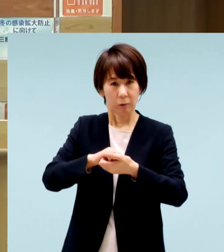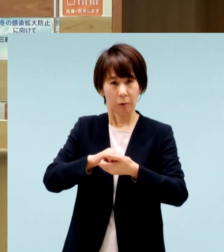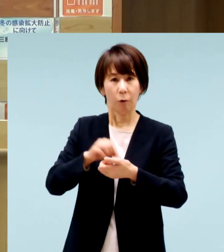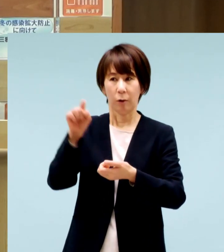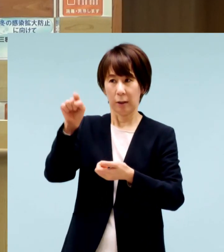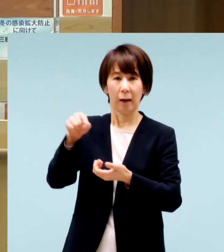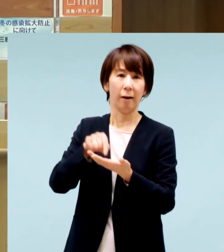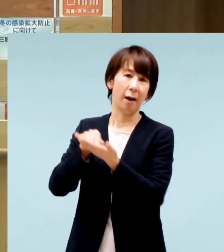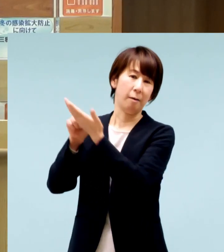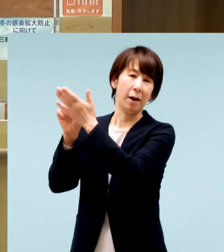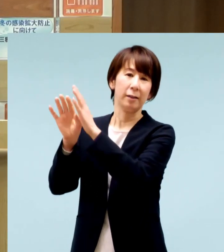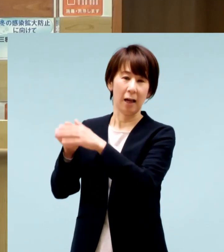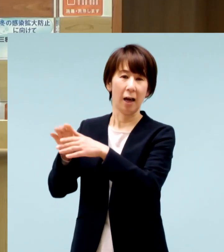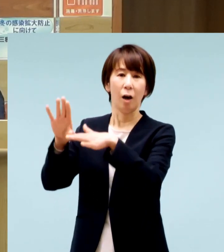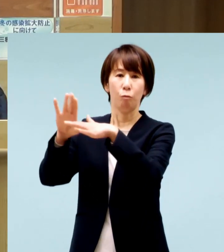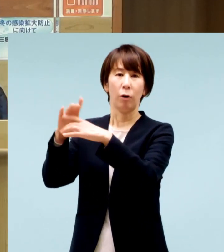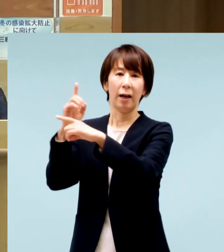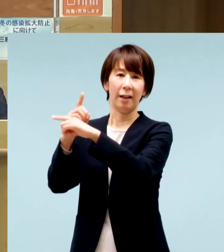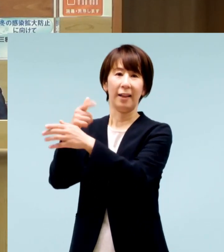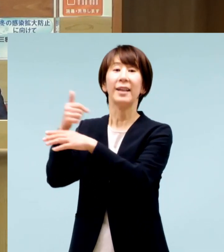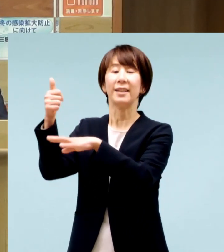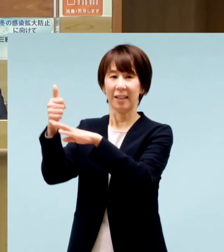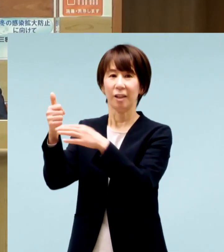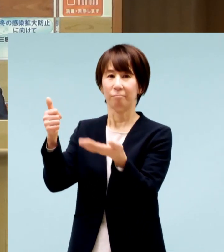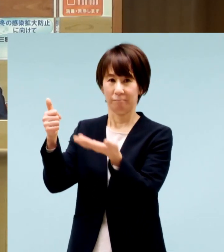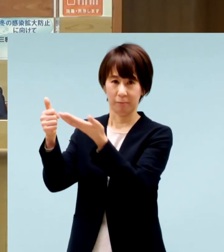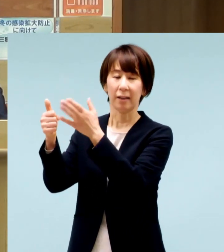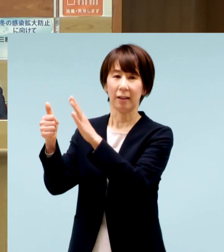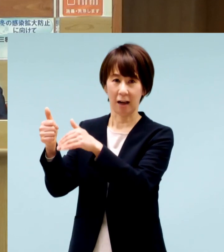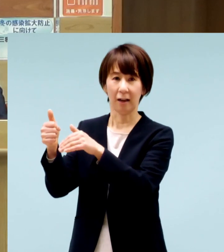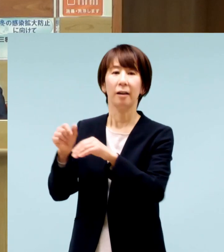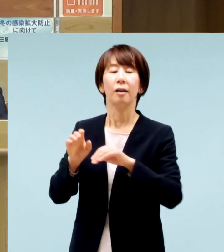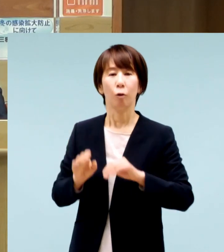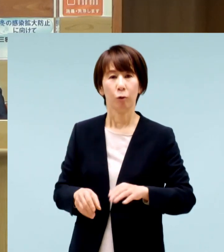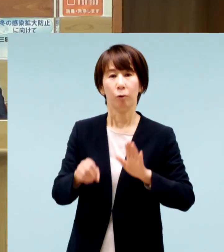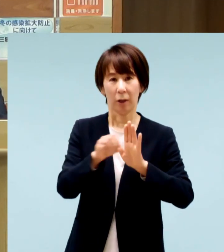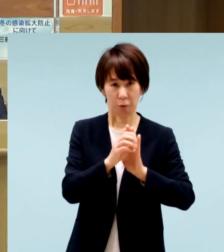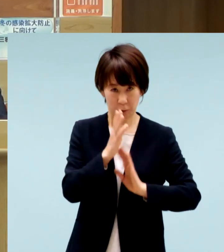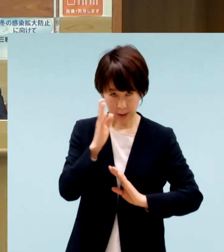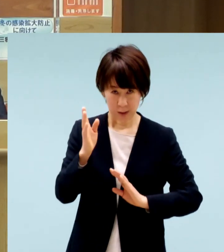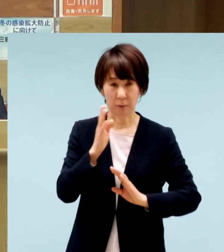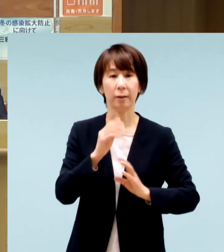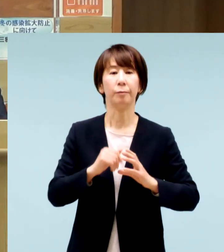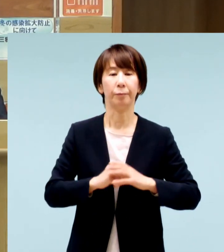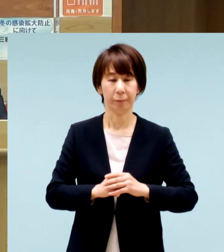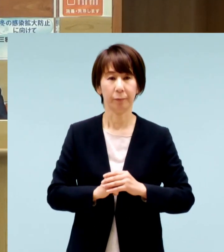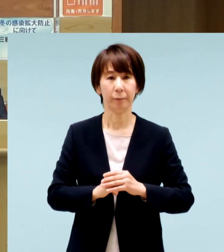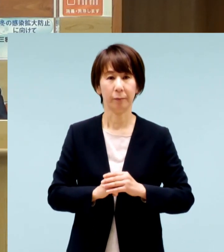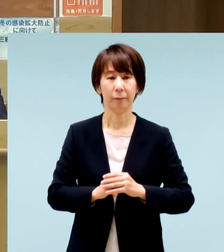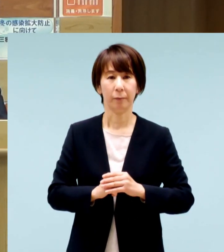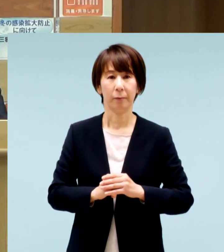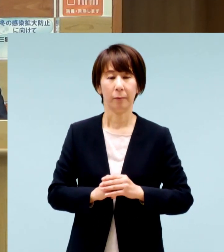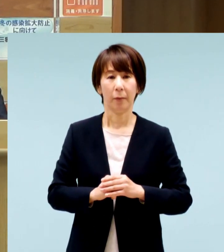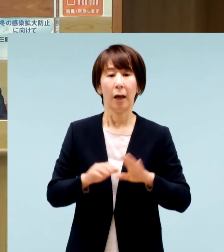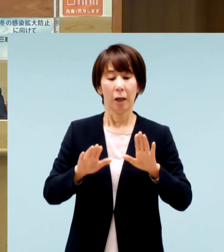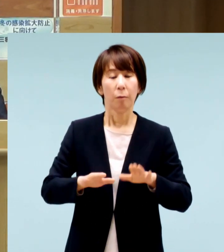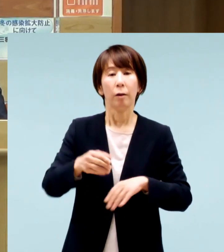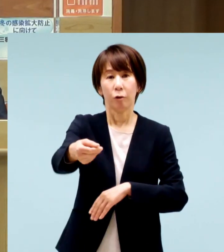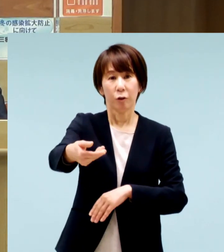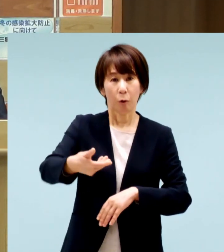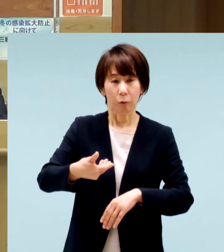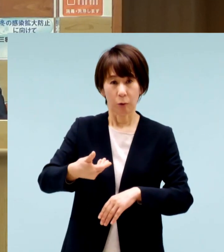はい、国の重要文化財ですけども、まあ、今ご質問のあったちょうど本日です